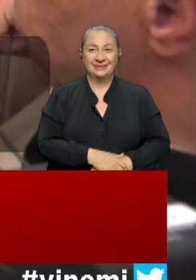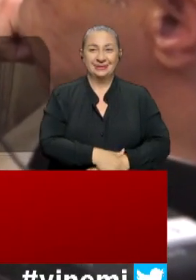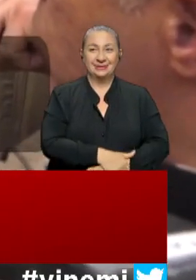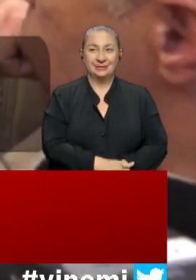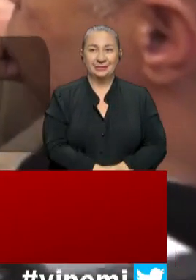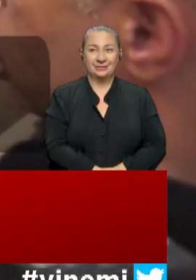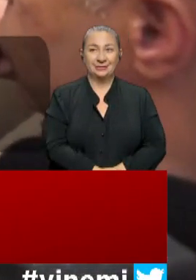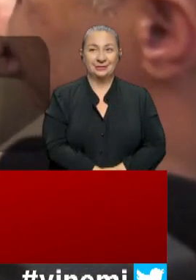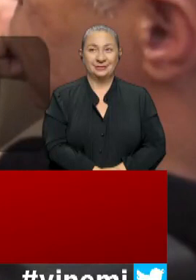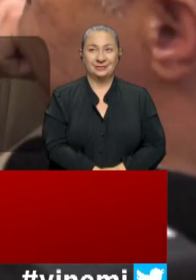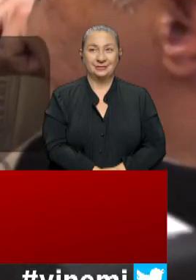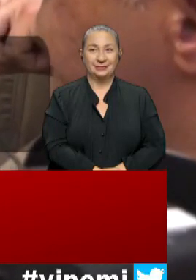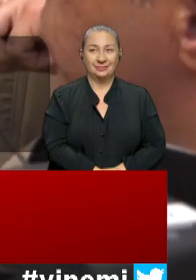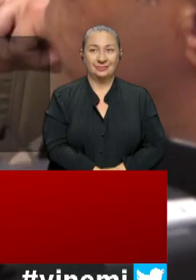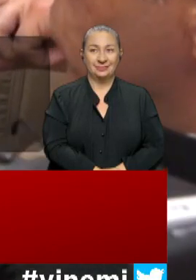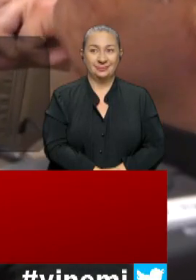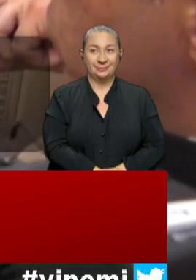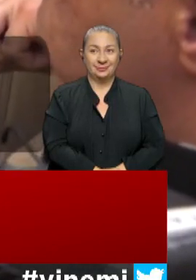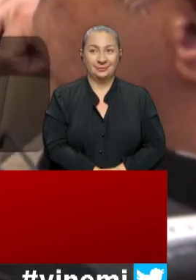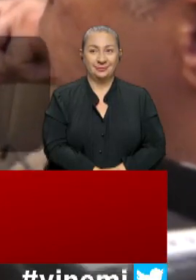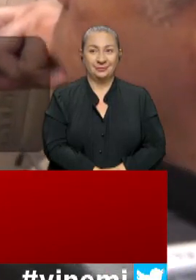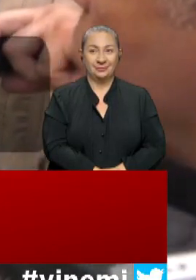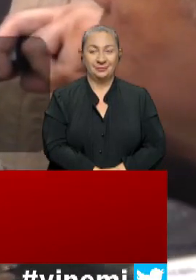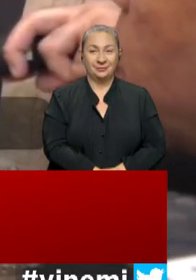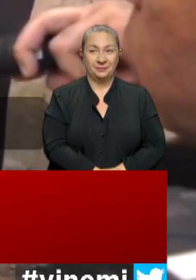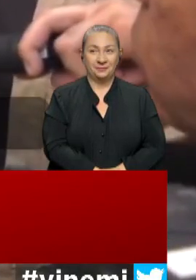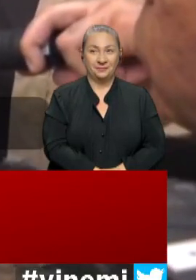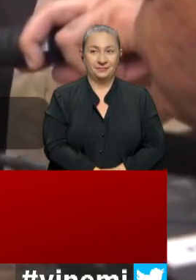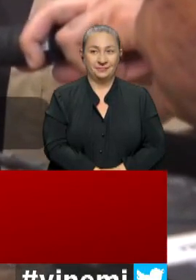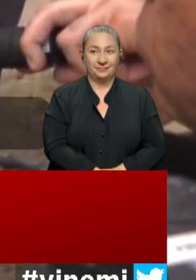yok. Anlaştık mı? Anlaştık. Altı parti öğrendin mi? Öğrendim. Güzel hadi bakalım.